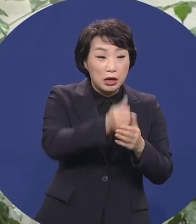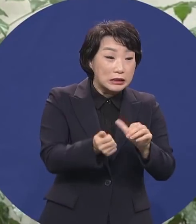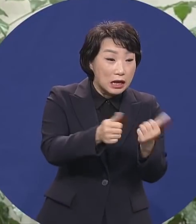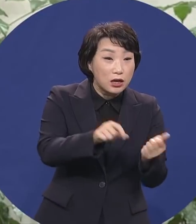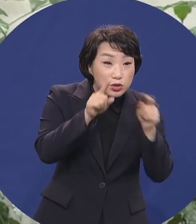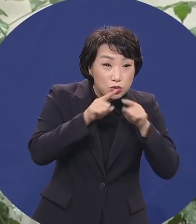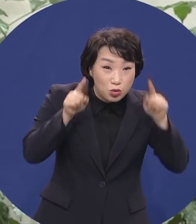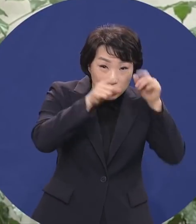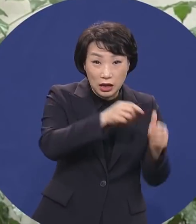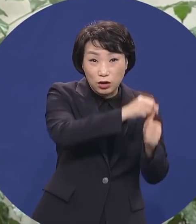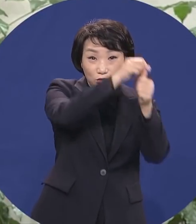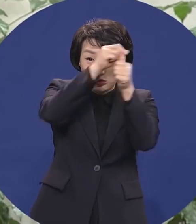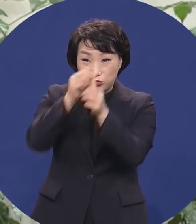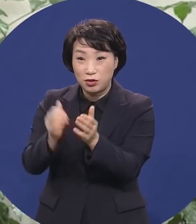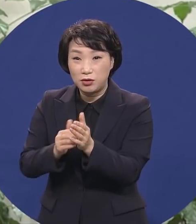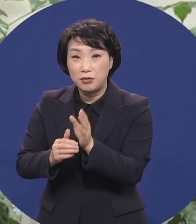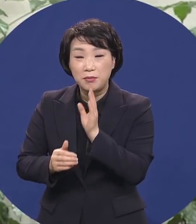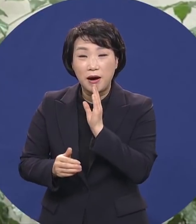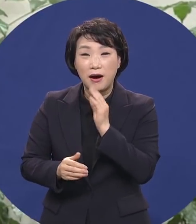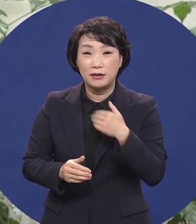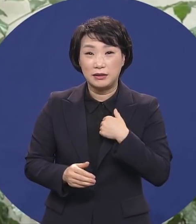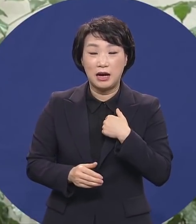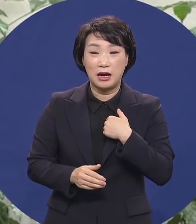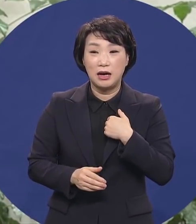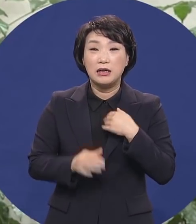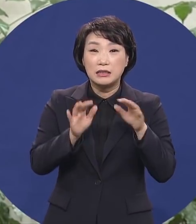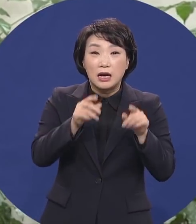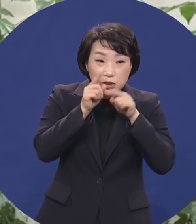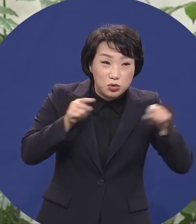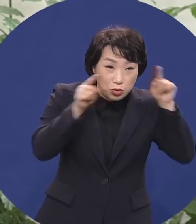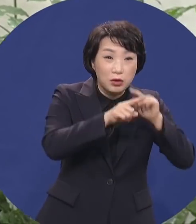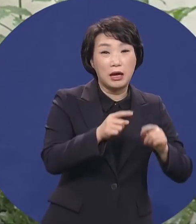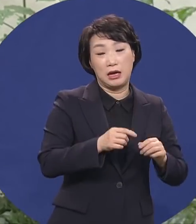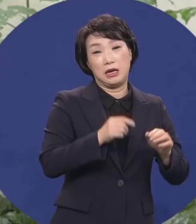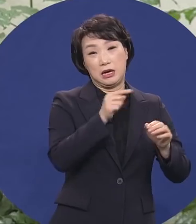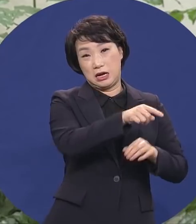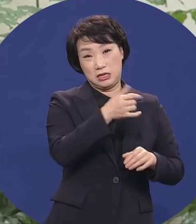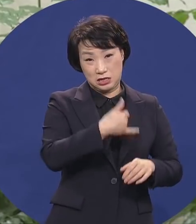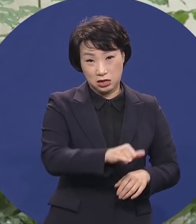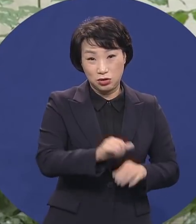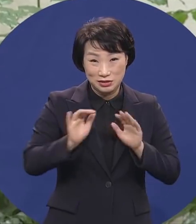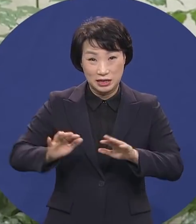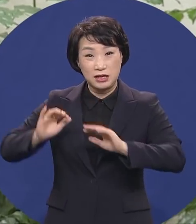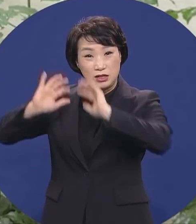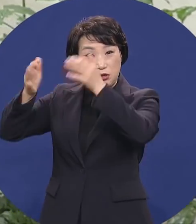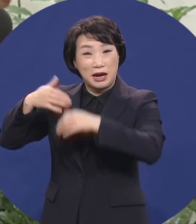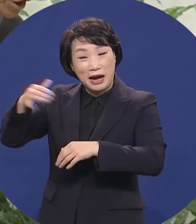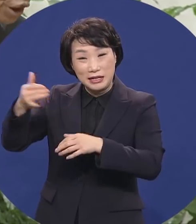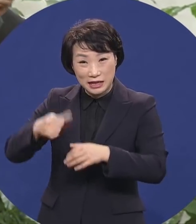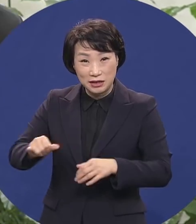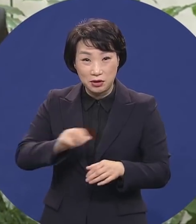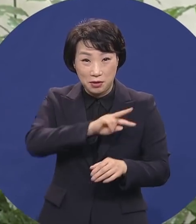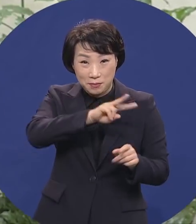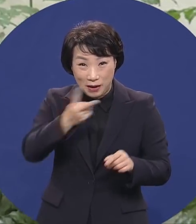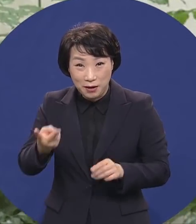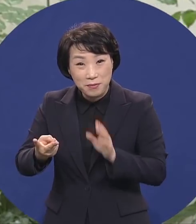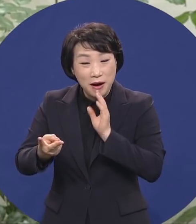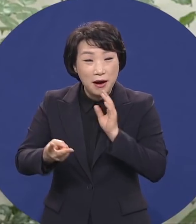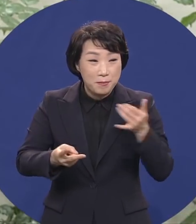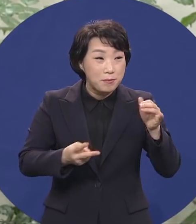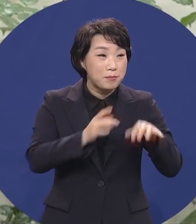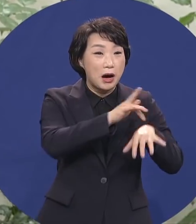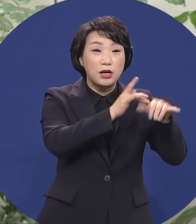지옥에서 나를 구원하시고, 나를 지옥 자식이 천국 자식으로, 마귀 자식이